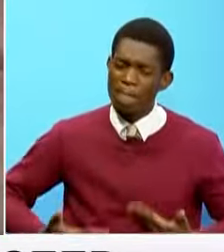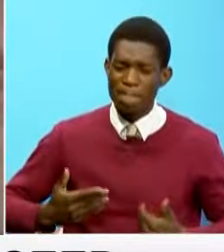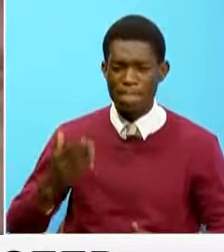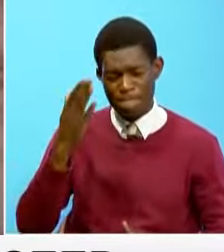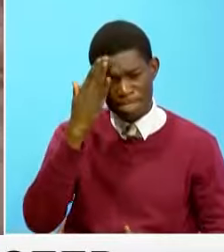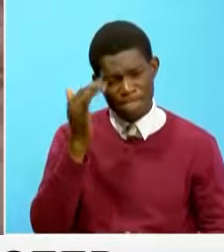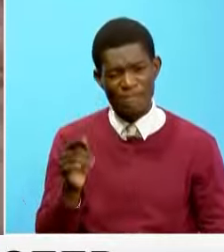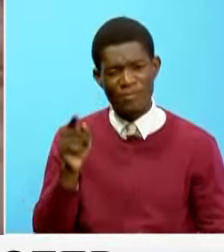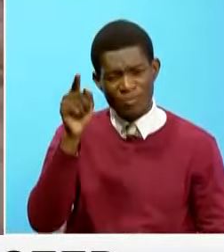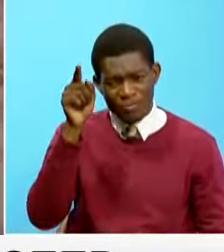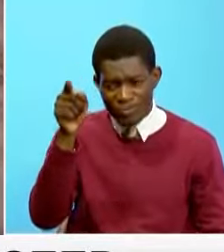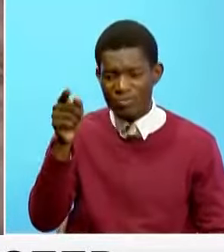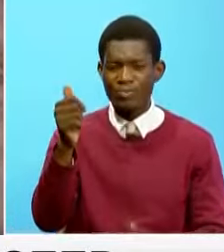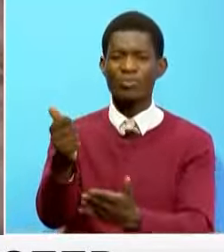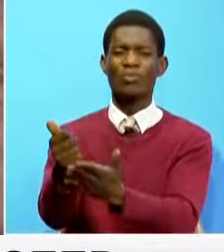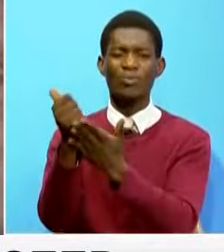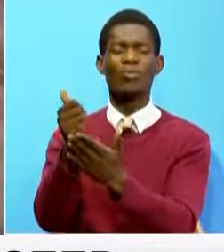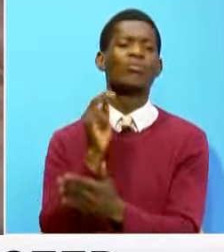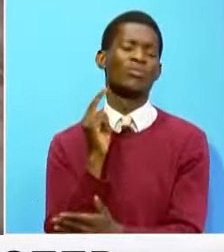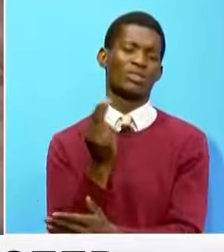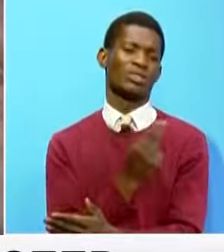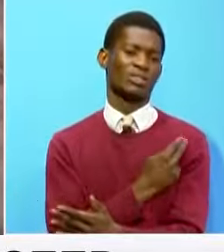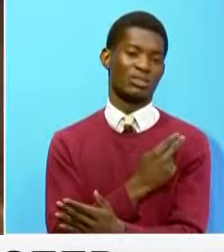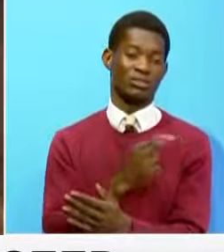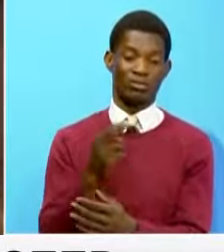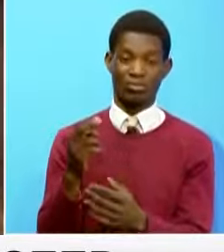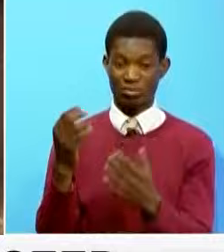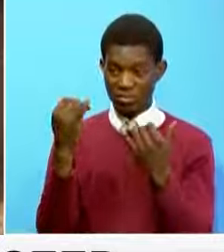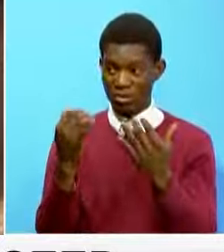potithandiza ifarimi kulingana na chilala chativuta.